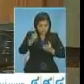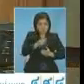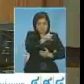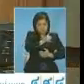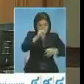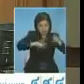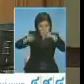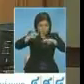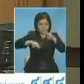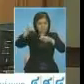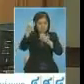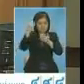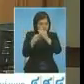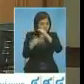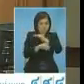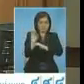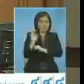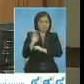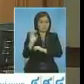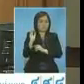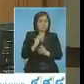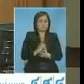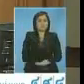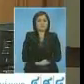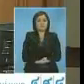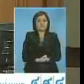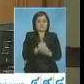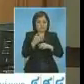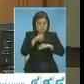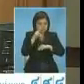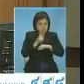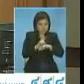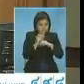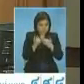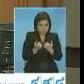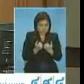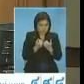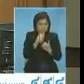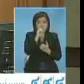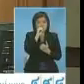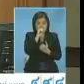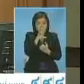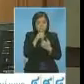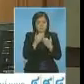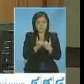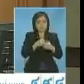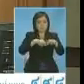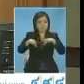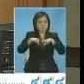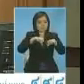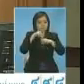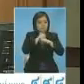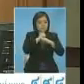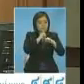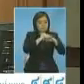สไม่เกิดทุจริตคอร์รัปชันค่ะท่านประธานสภาที่เคารพคะดิฉันขอยืนยันอีกครั้งค่ะว่าการดำเนินการของรัฐ